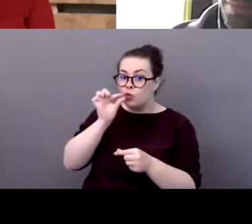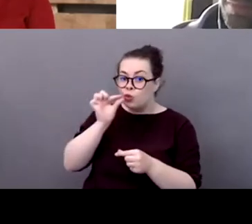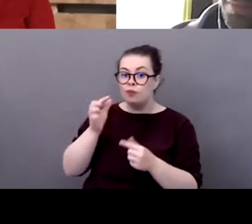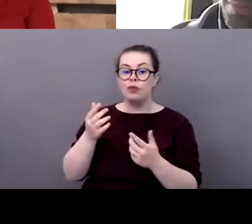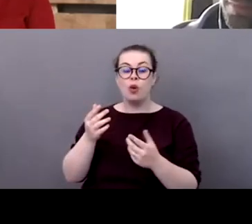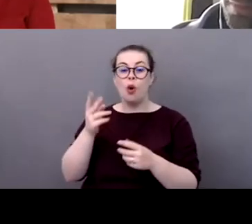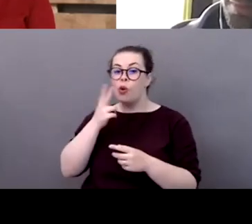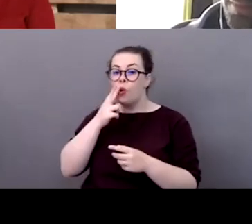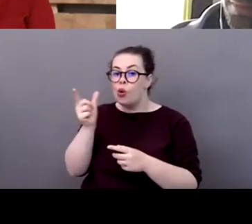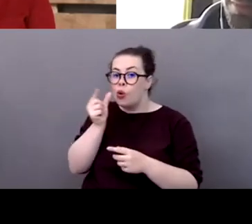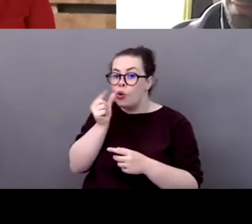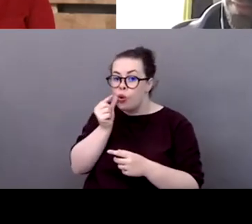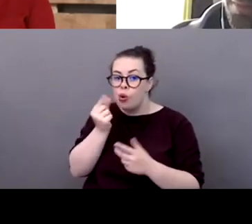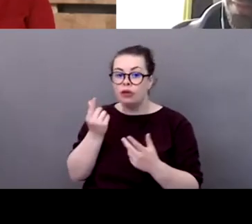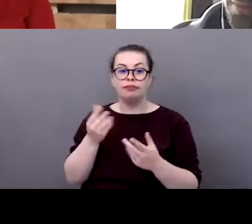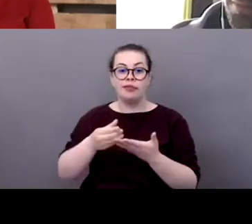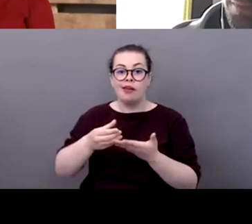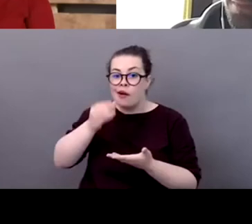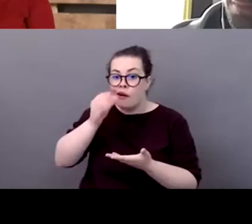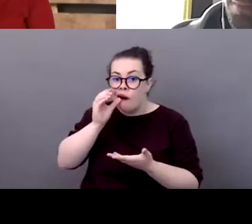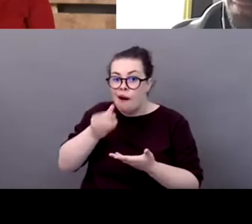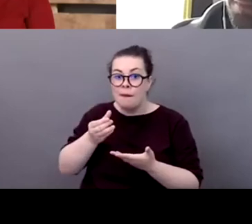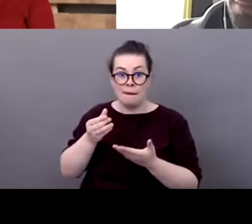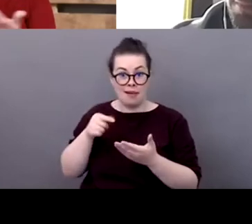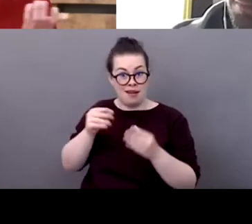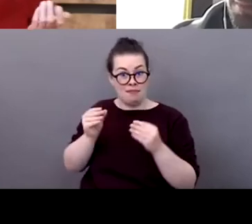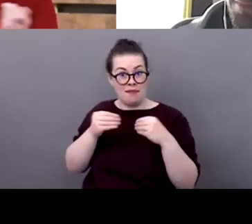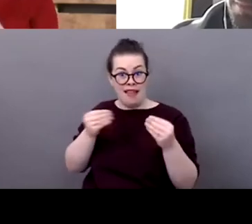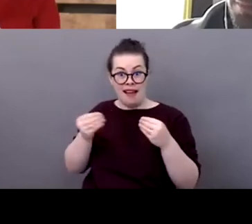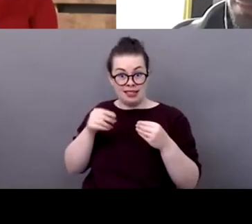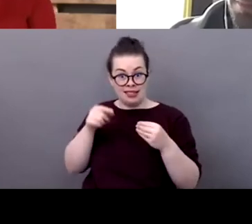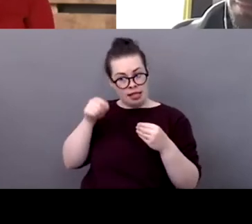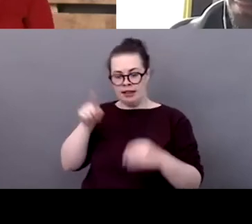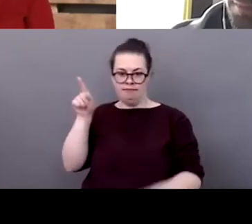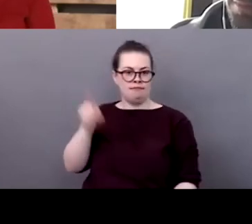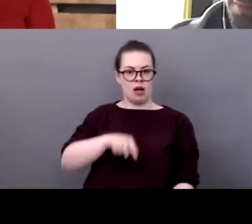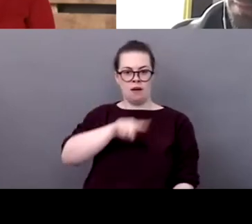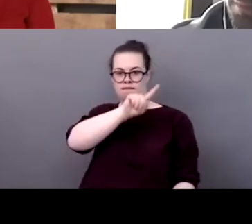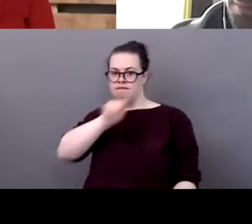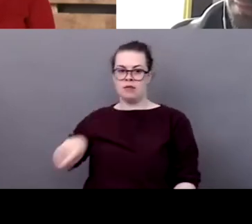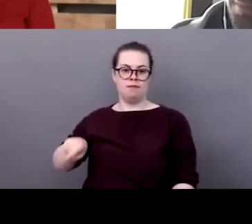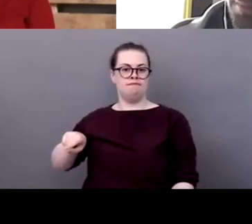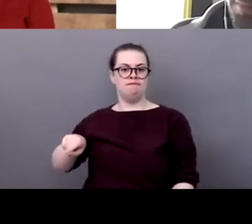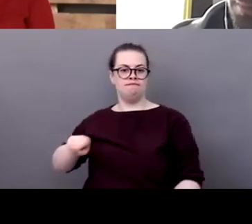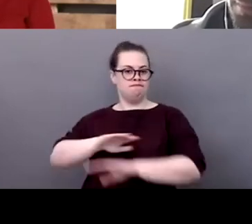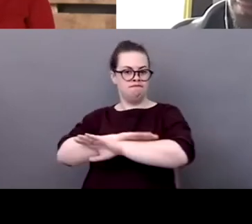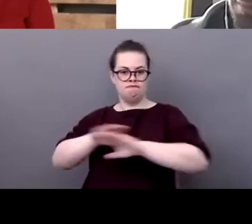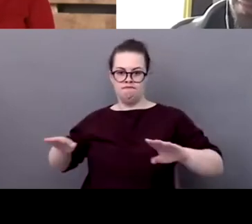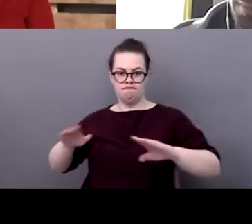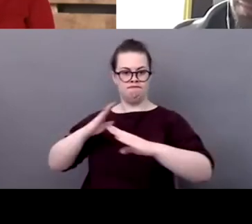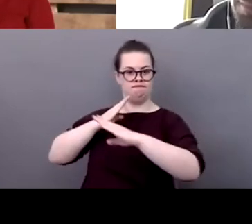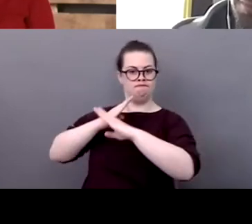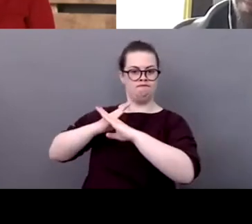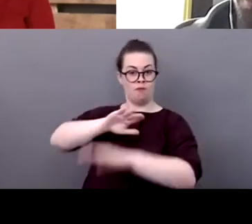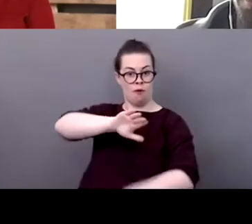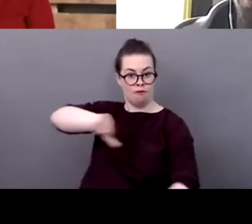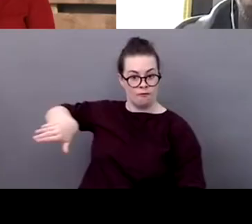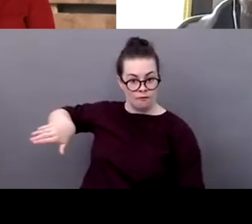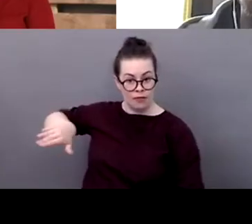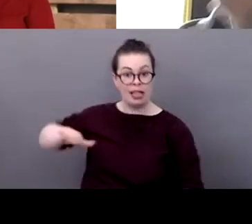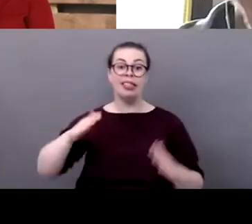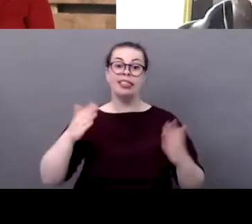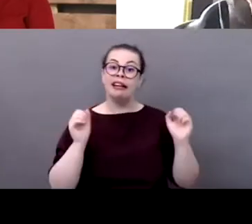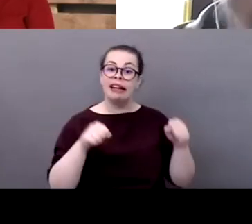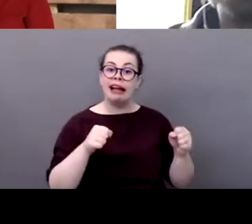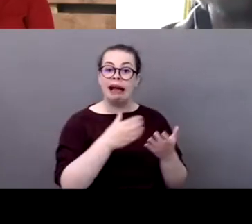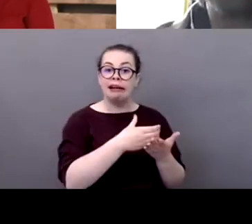de remplacer lors d'une compétition, ben, il y a les gobelets réutilisables. Je crois que l'événementiel et le sport arrivent à avoir des événements